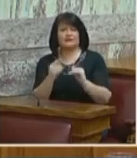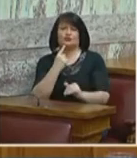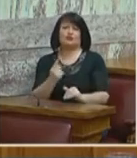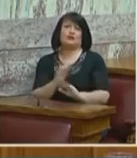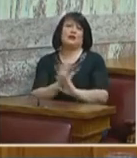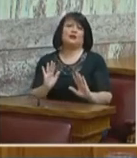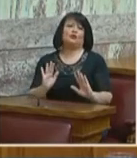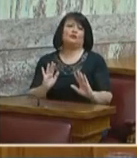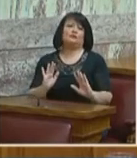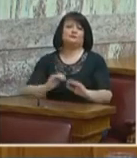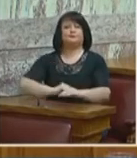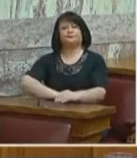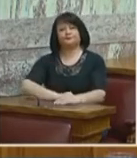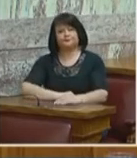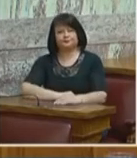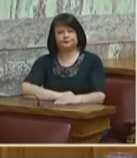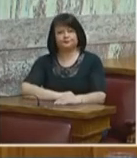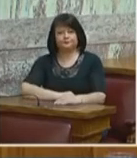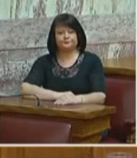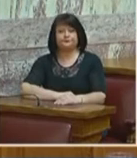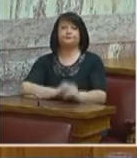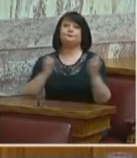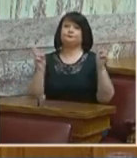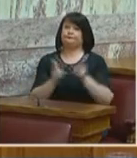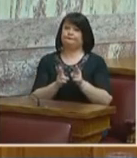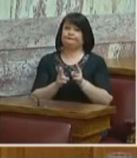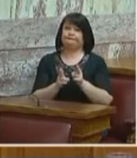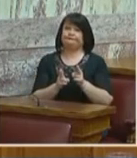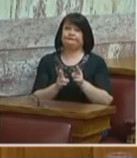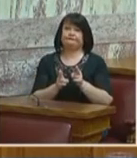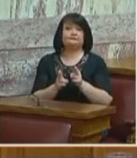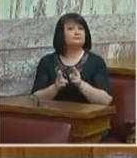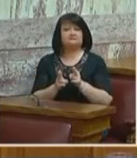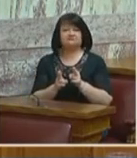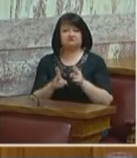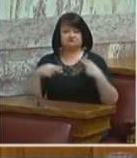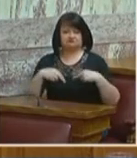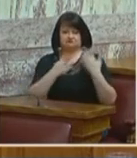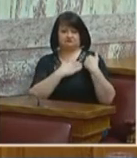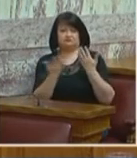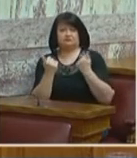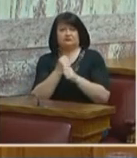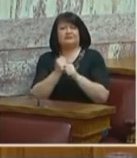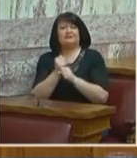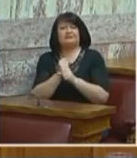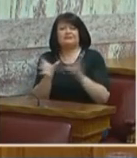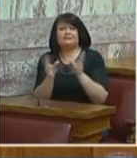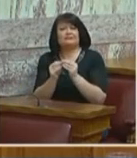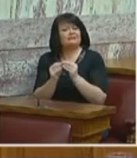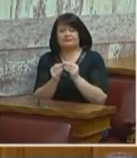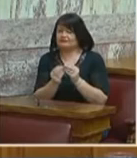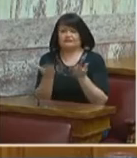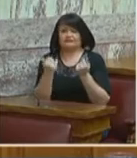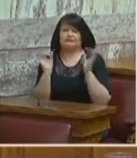κεραίας. Συνοψίζω. Δεν είχα ως υπουργός αρμοδιότητα για τη φαρμακευτική πολιτική. Ούτε μία